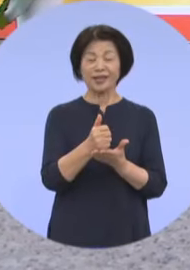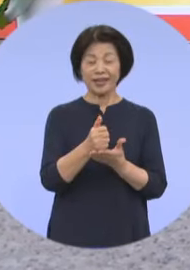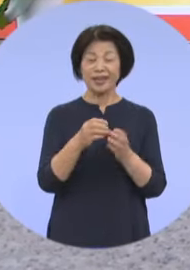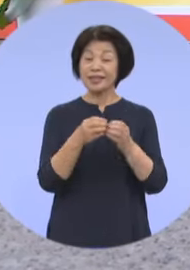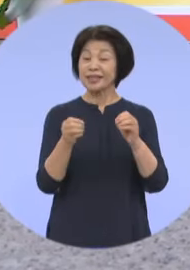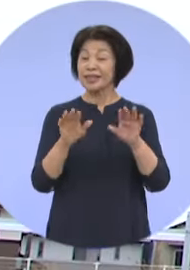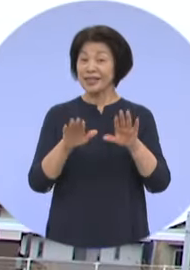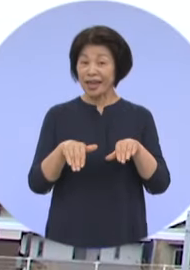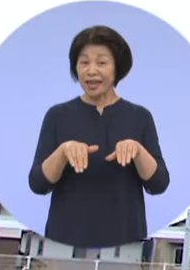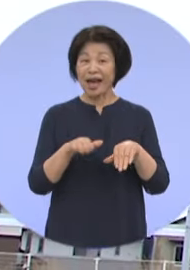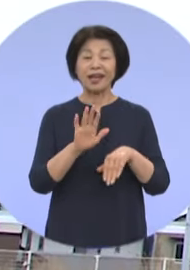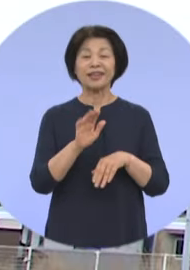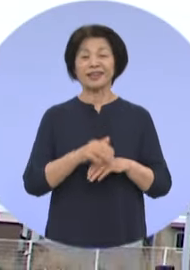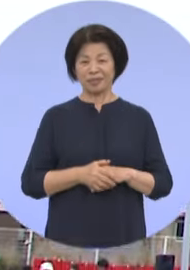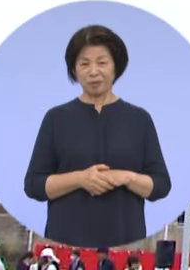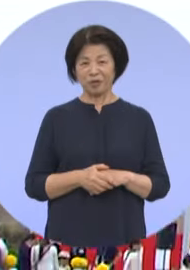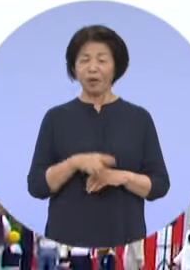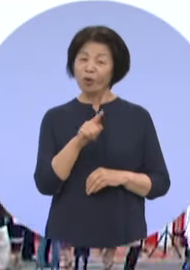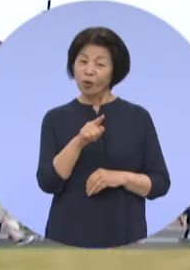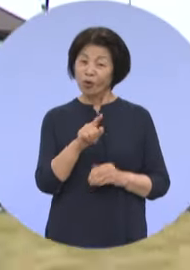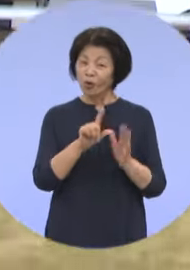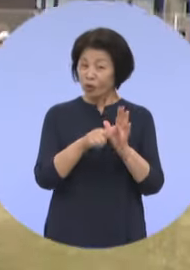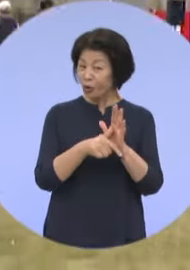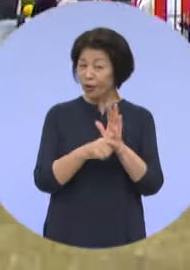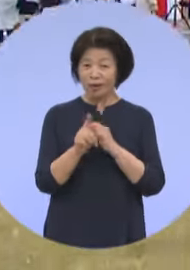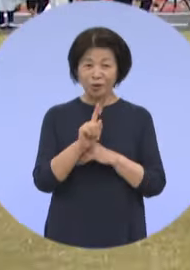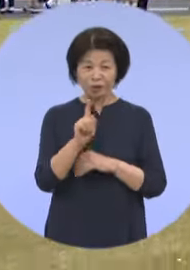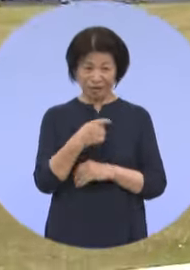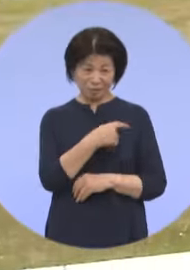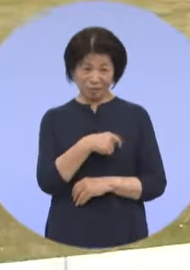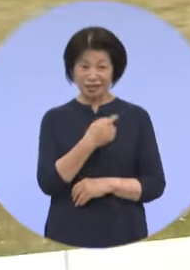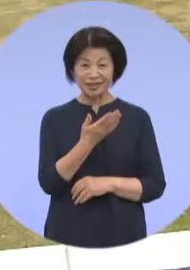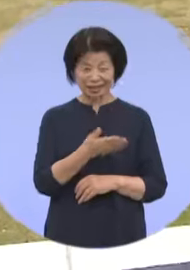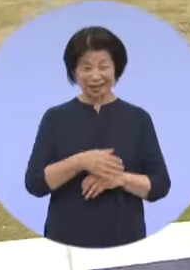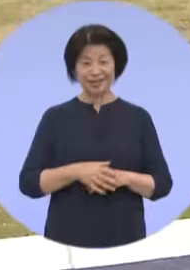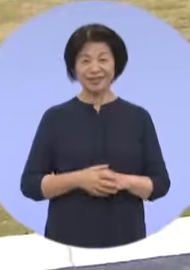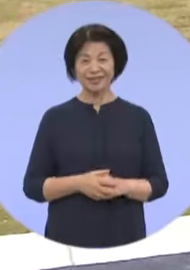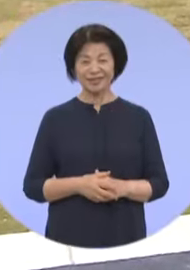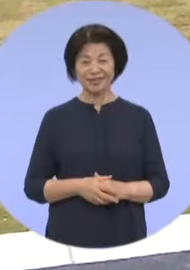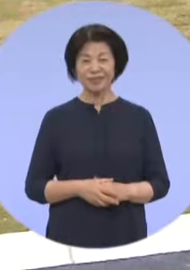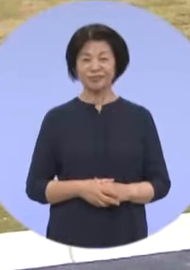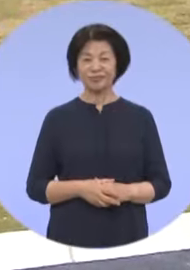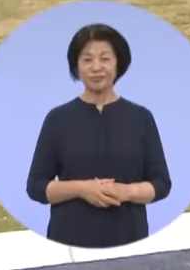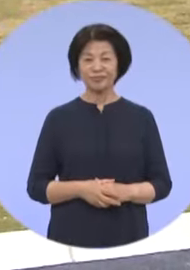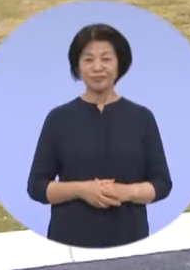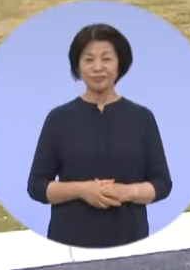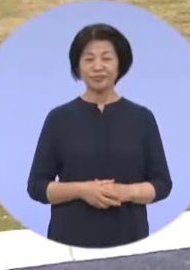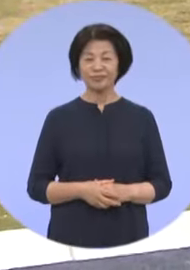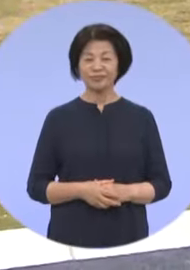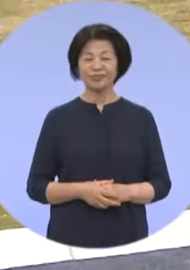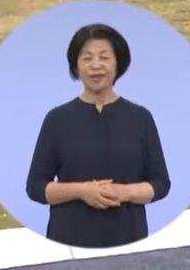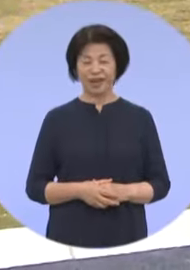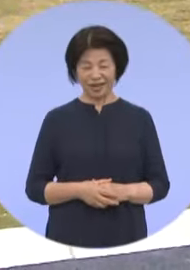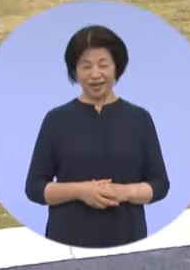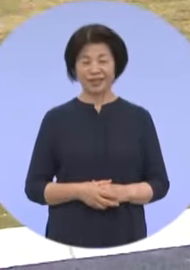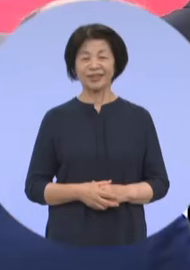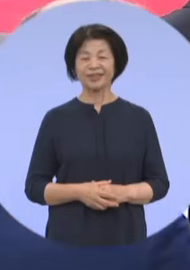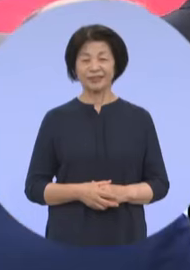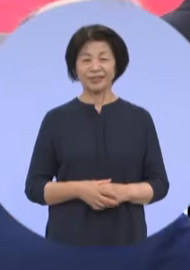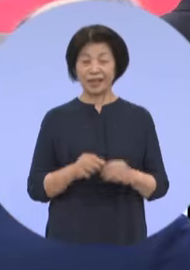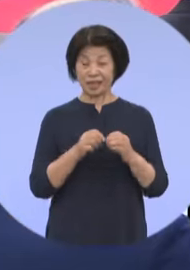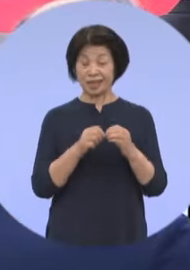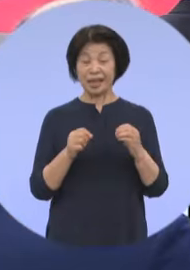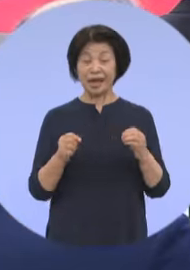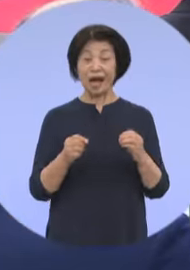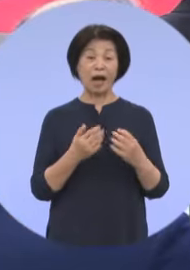ートとなりましたが、お披露目された時ってどんなお気持ちでしたか。 そうですね、 長森、